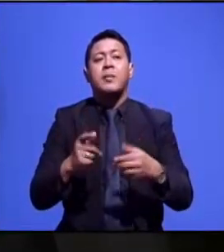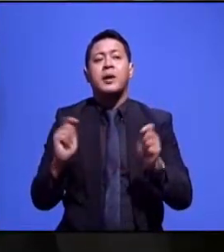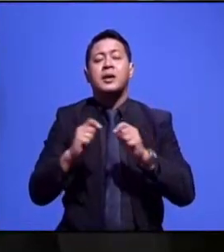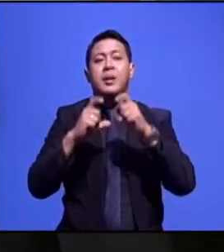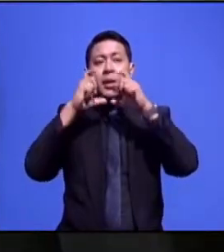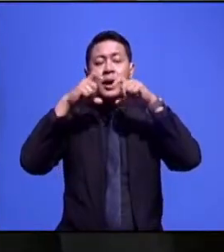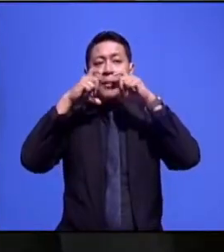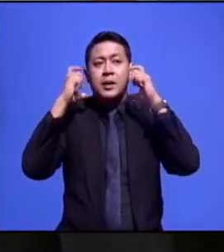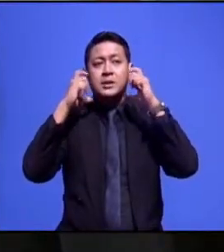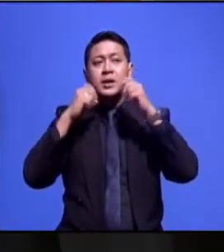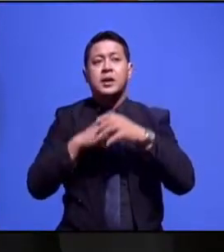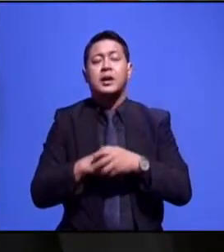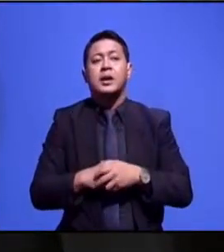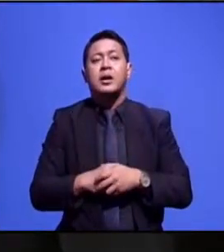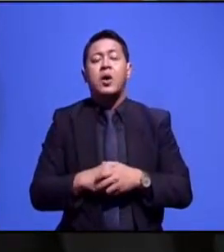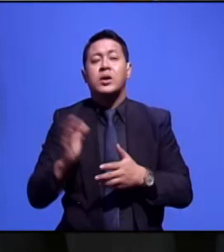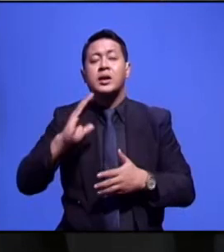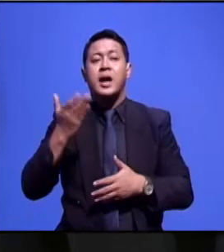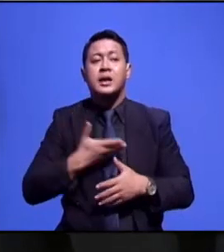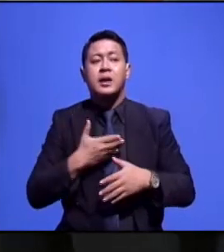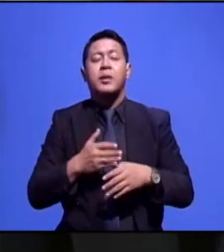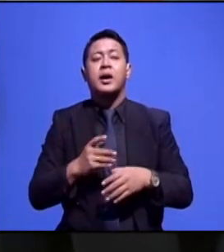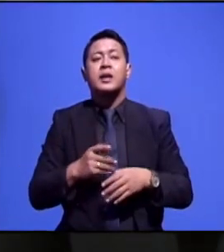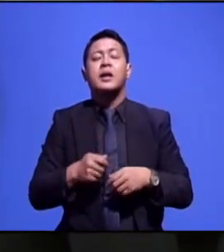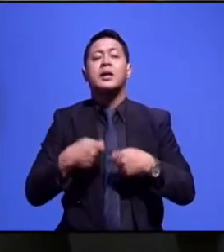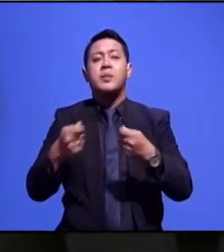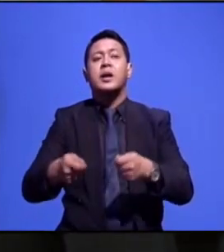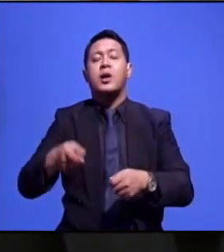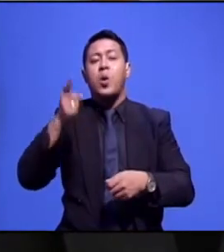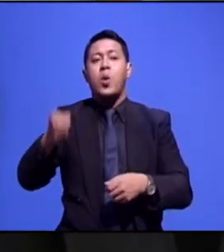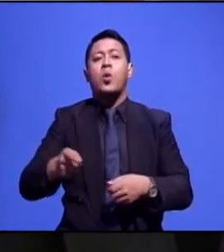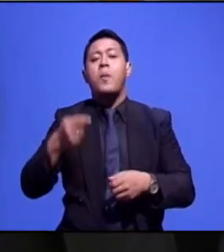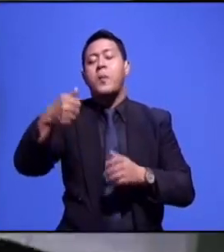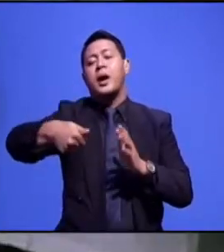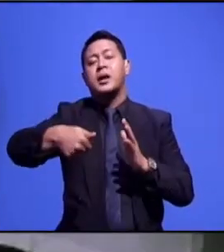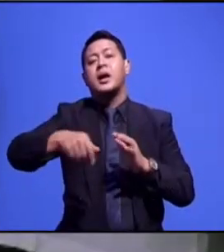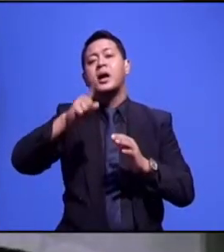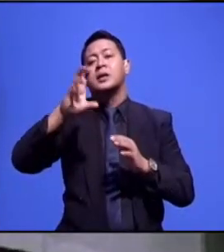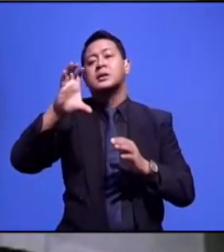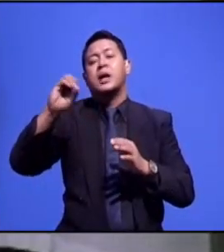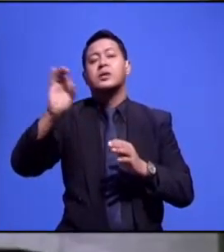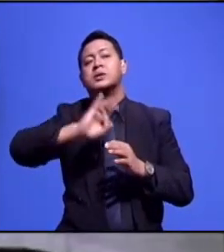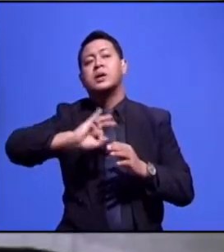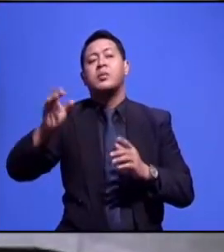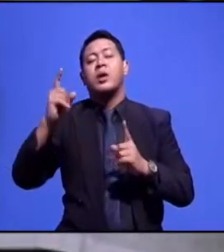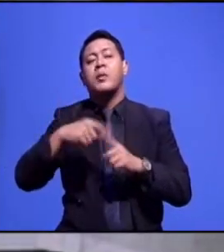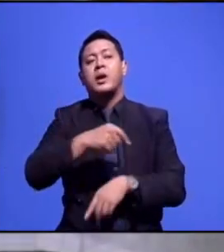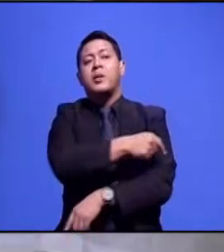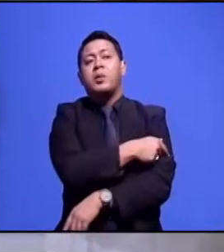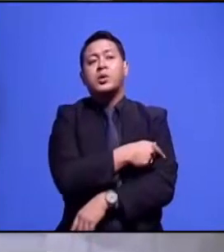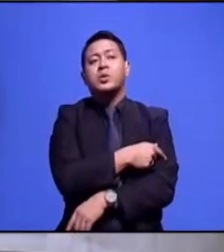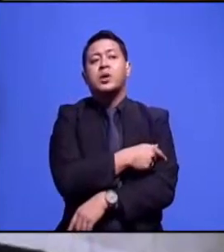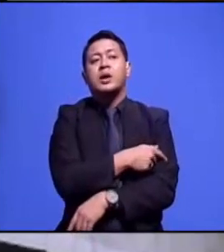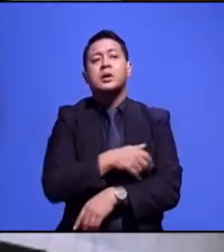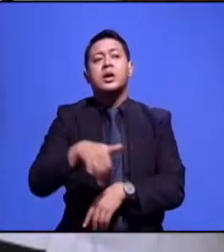tidak menggunakan masker. Meski tidak terima diamankan, ia diberikan sanksi membayar denda Rp100.000 kepada petugas